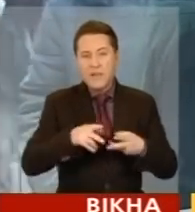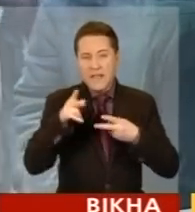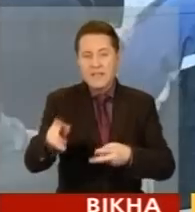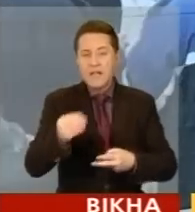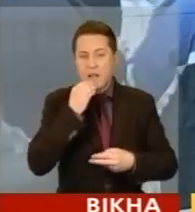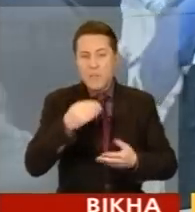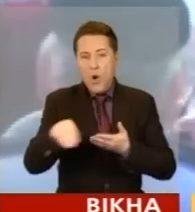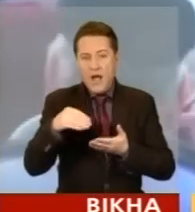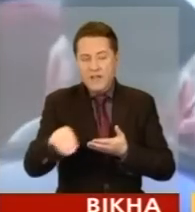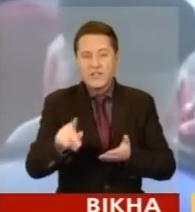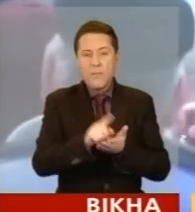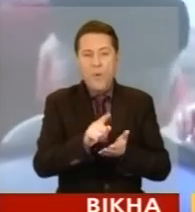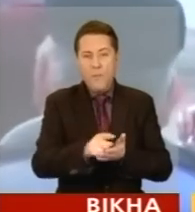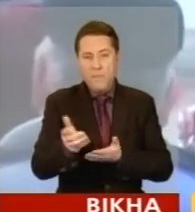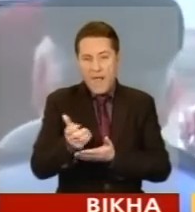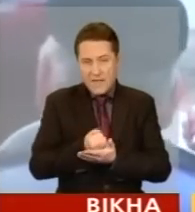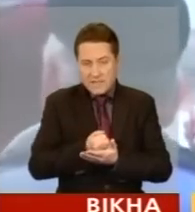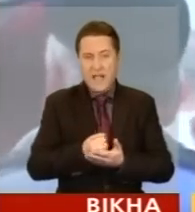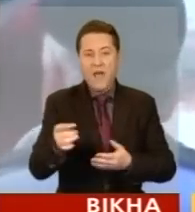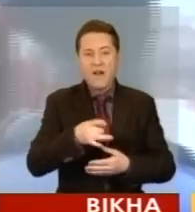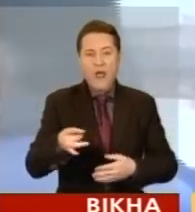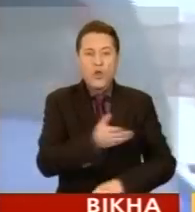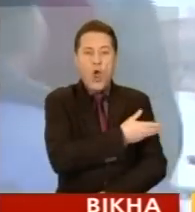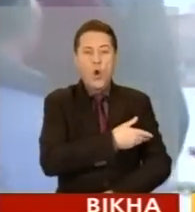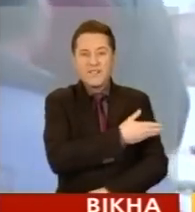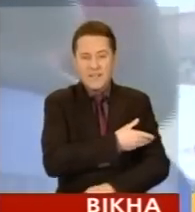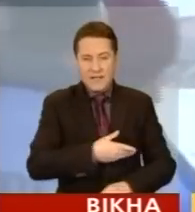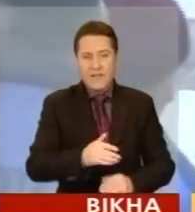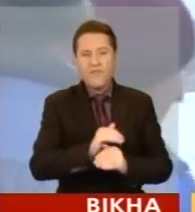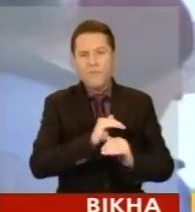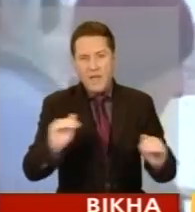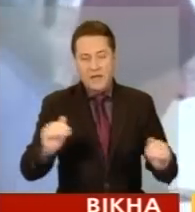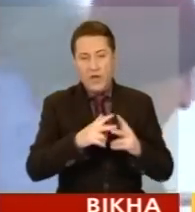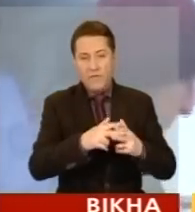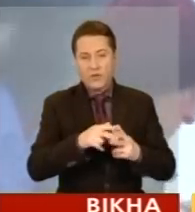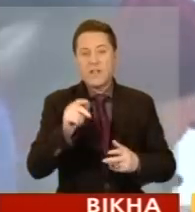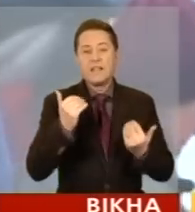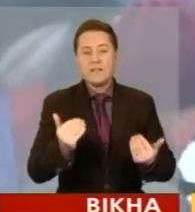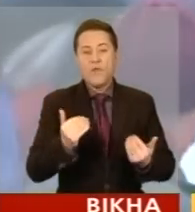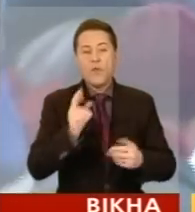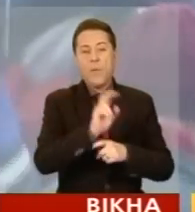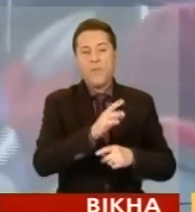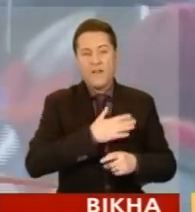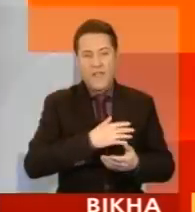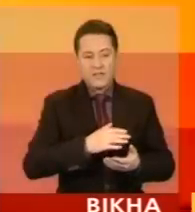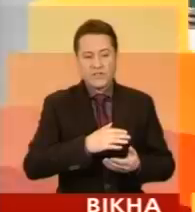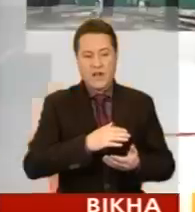як раніше, по пенсії. В районі Костянтинівки крайній мирний вокзал. Сьогодні там побував наш Ігор